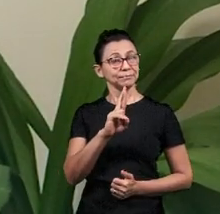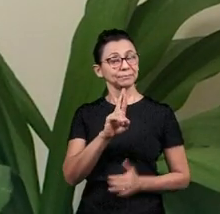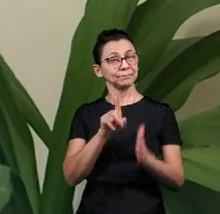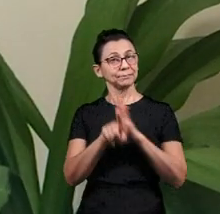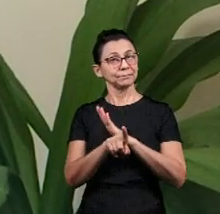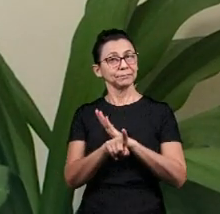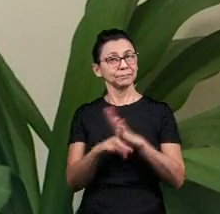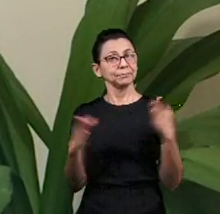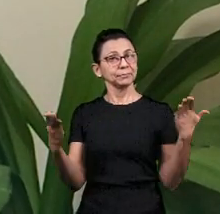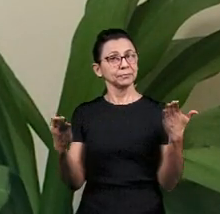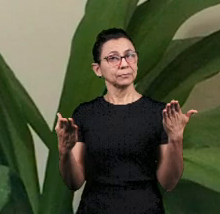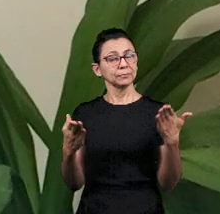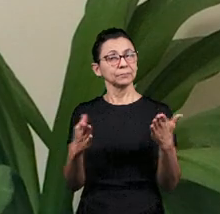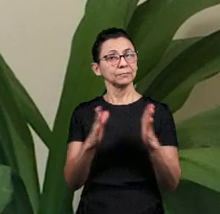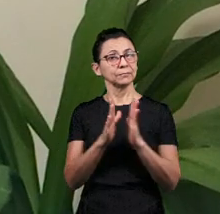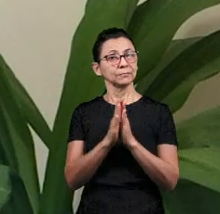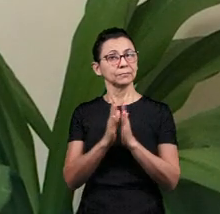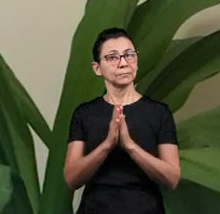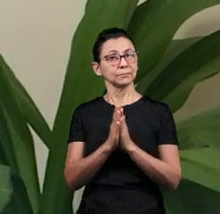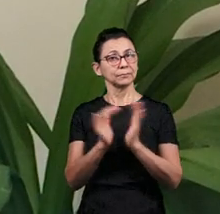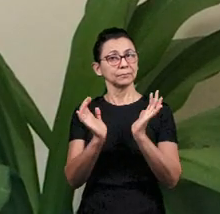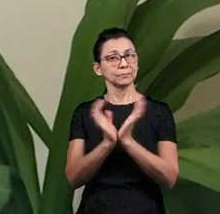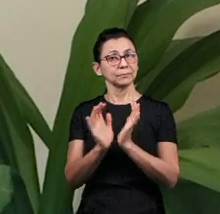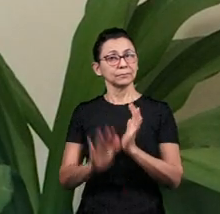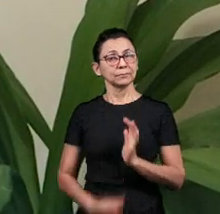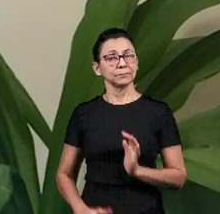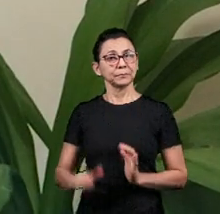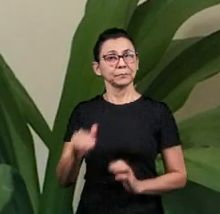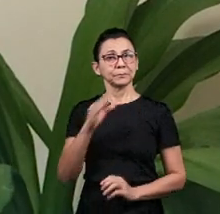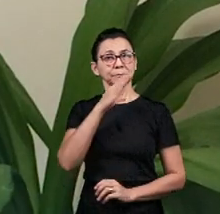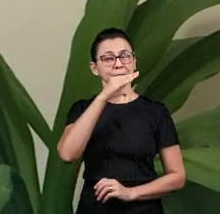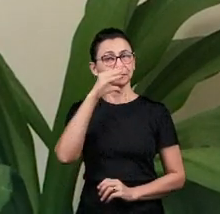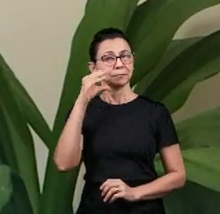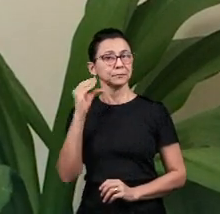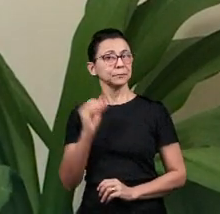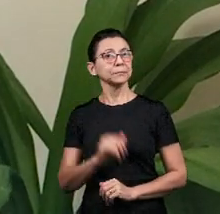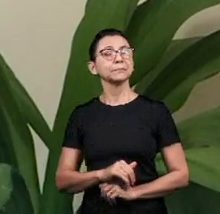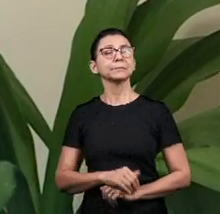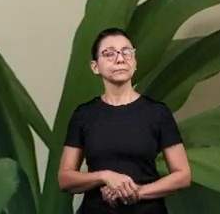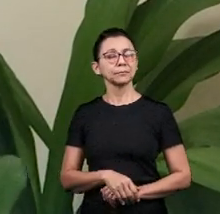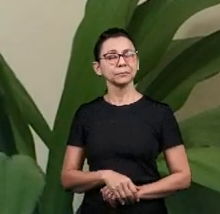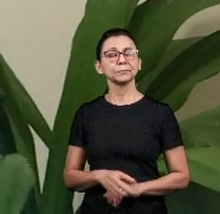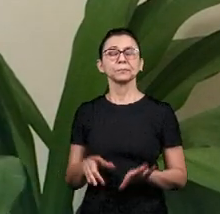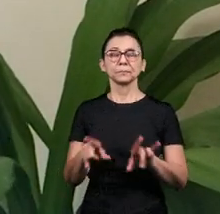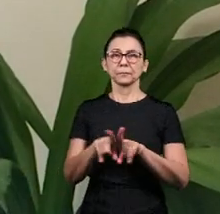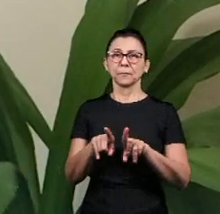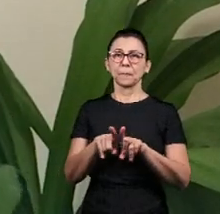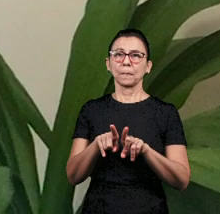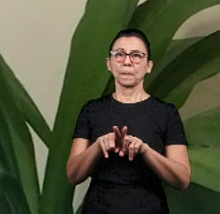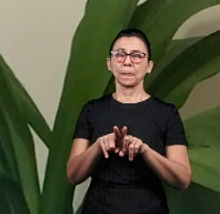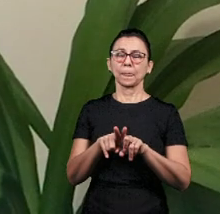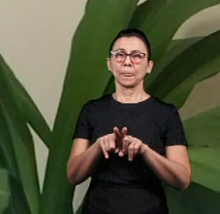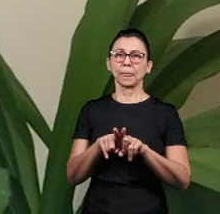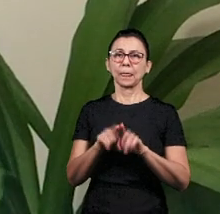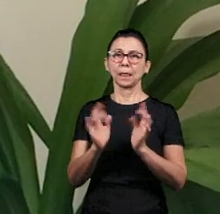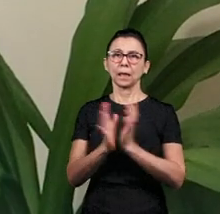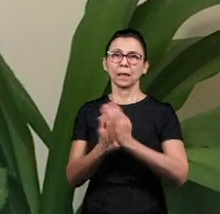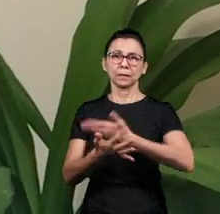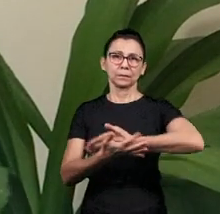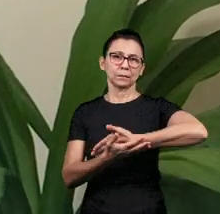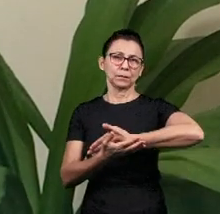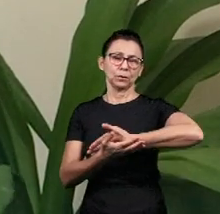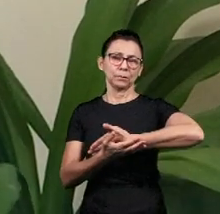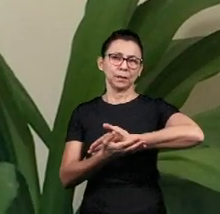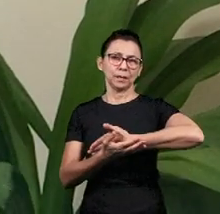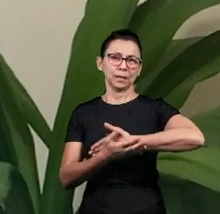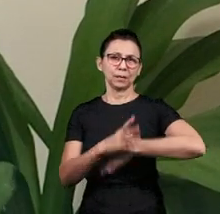Nous allons maintenant prier pour nos enfants intermédiaires et adolescents, et aussi nos enfants de